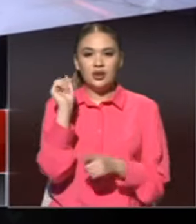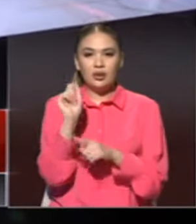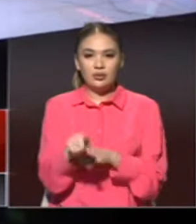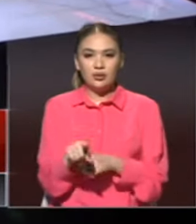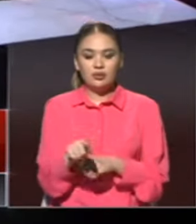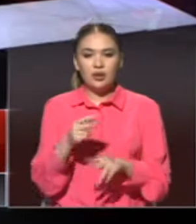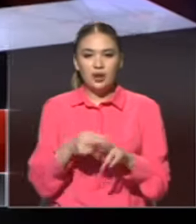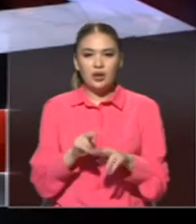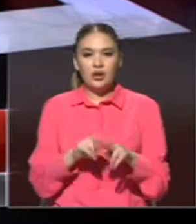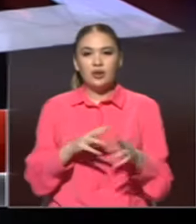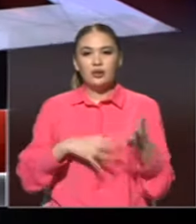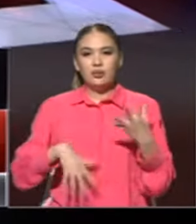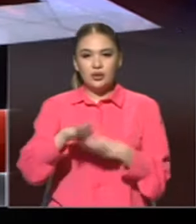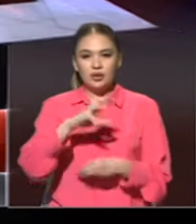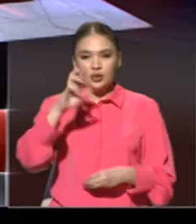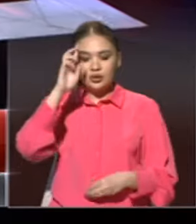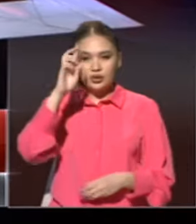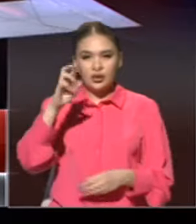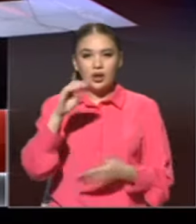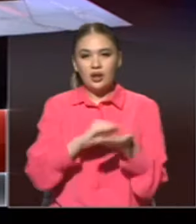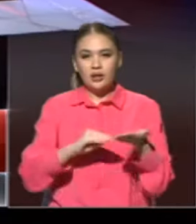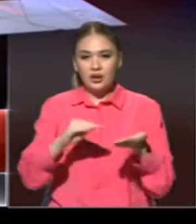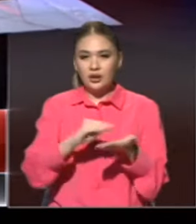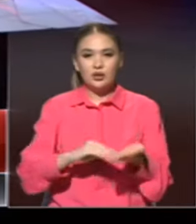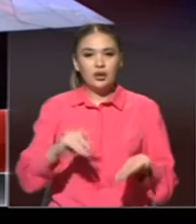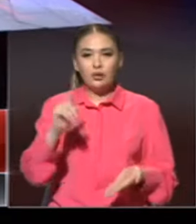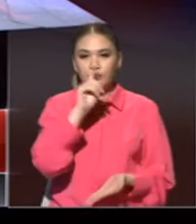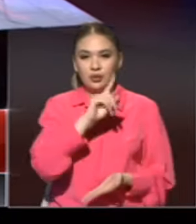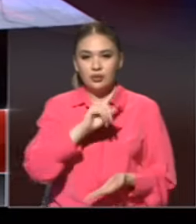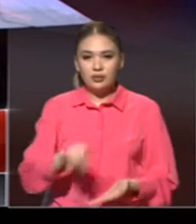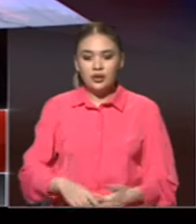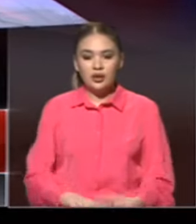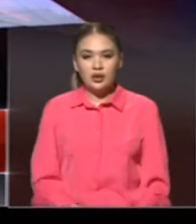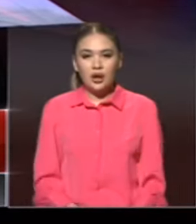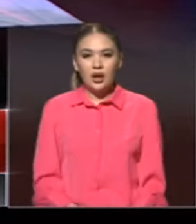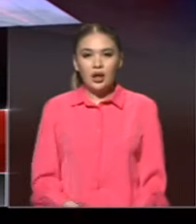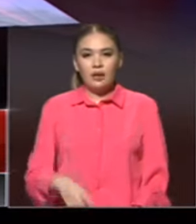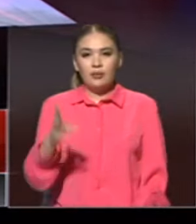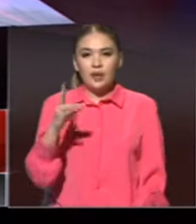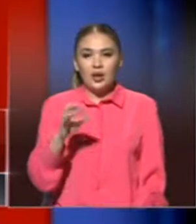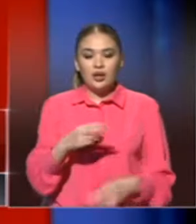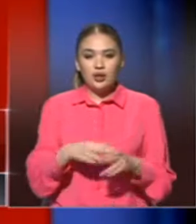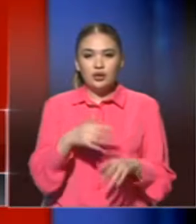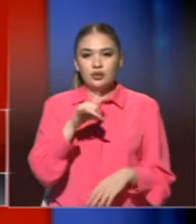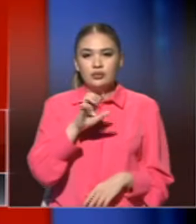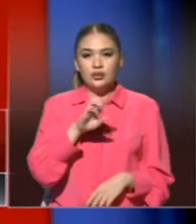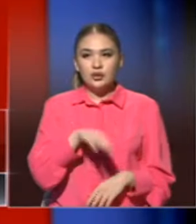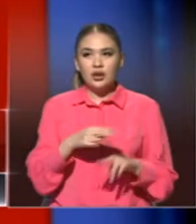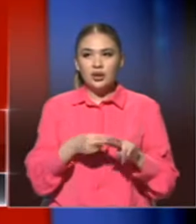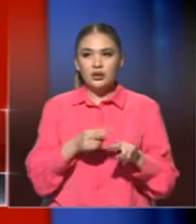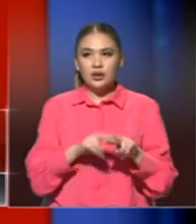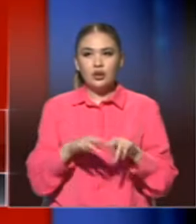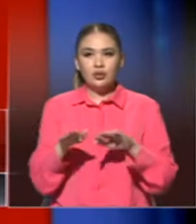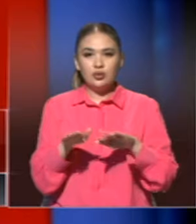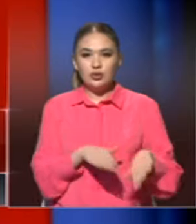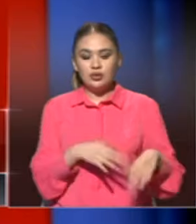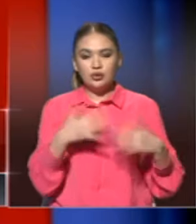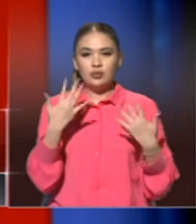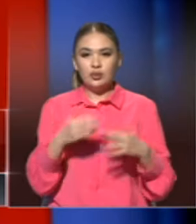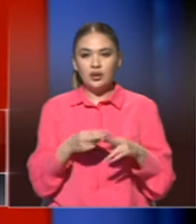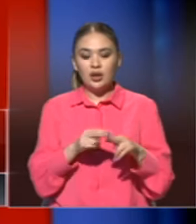Барлық ел бір тапсырманы қайта-қайта қолдана бермейді. Енді бірақ бұл ұлттық бірыңғай тестілеуді осы өткізу барысында біз